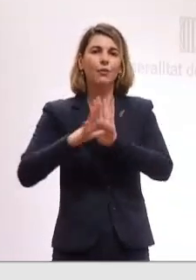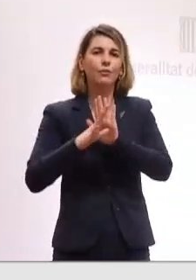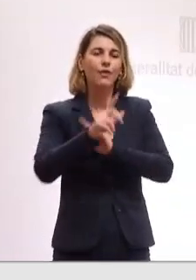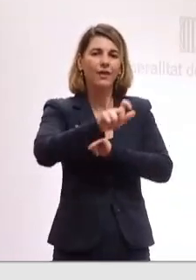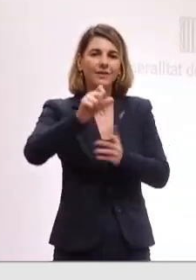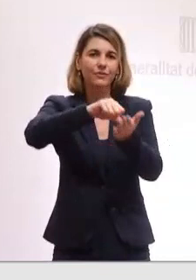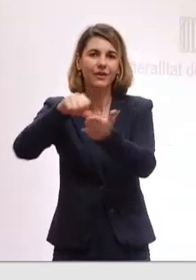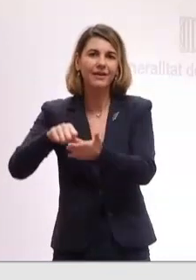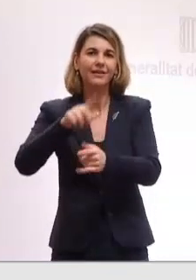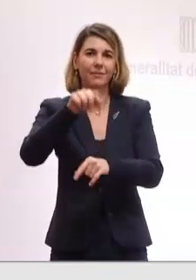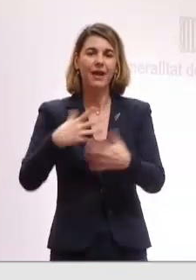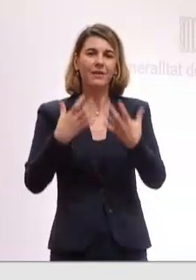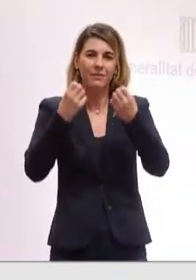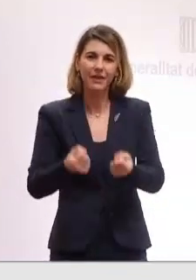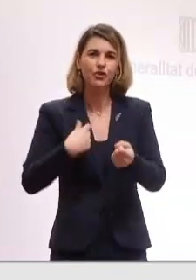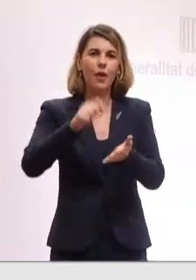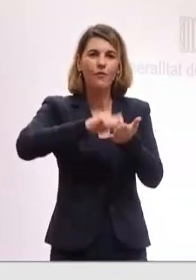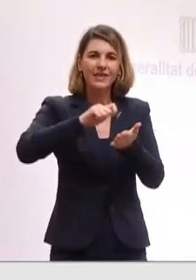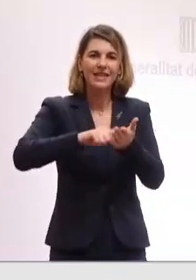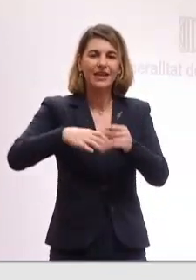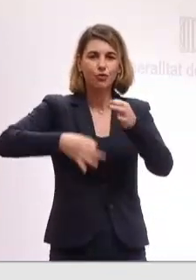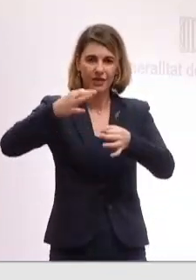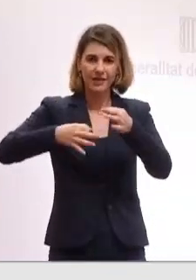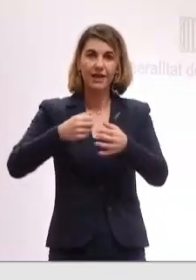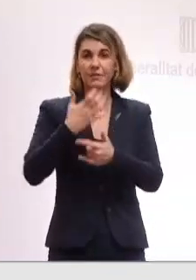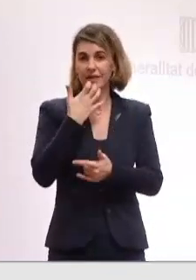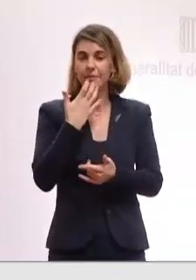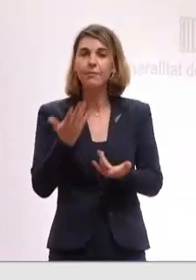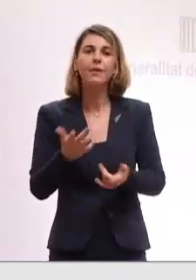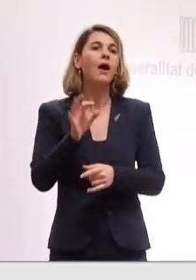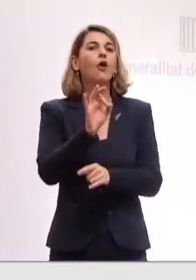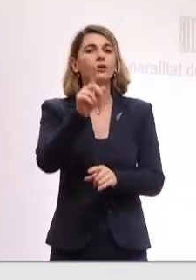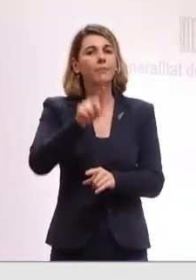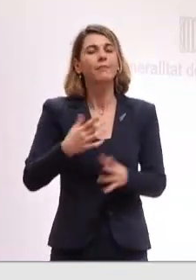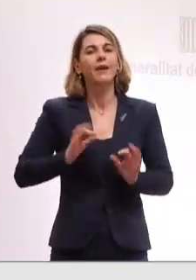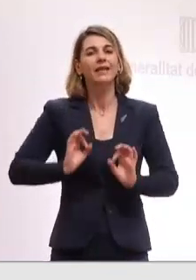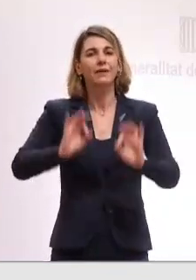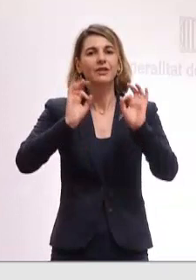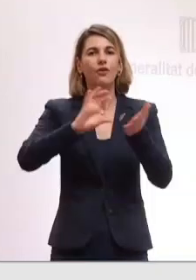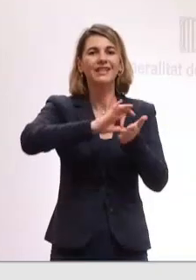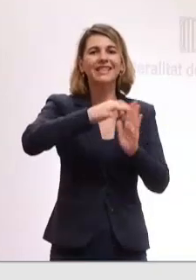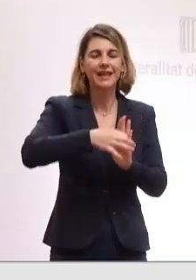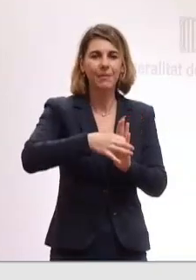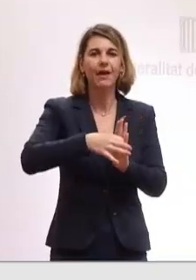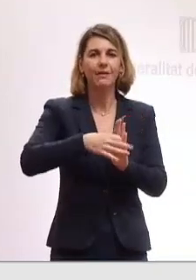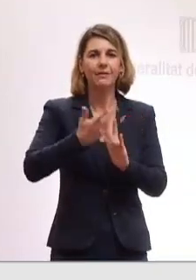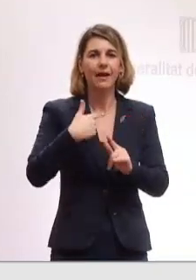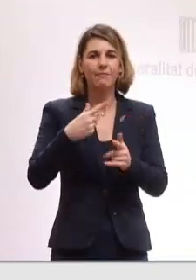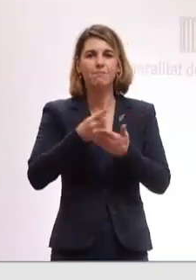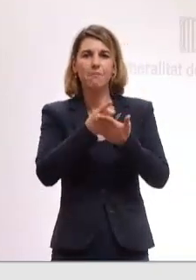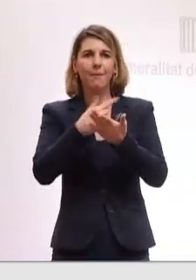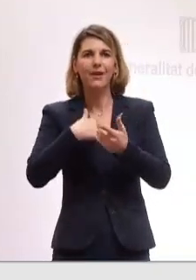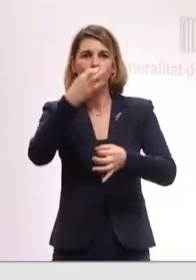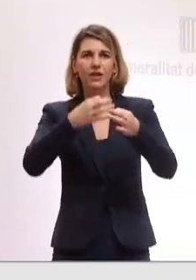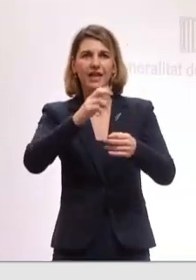ciutadania amb la implantació de les oficines judicials, l'especialització del sistema repensant el mapa